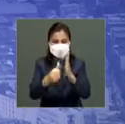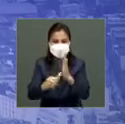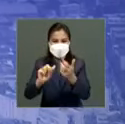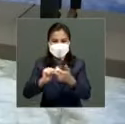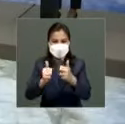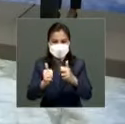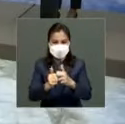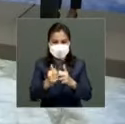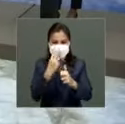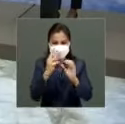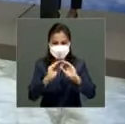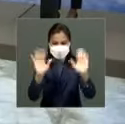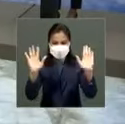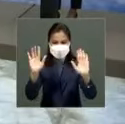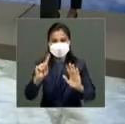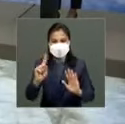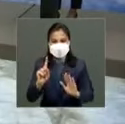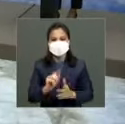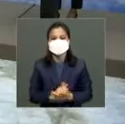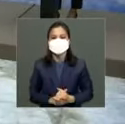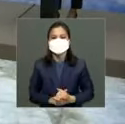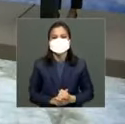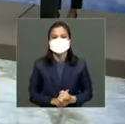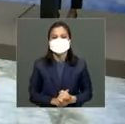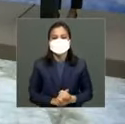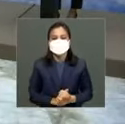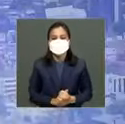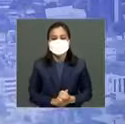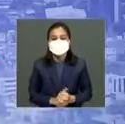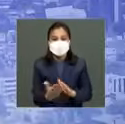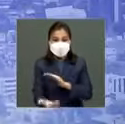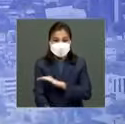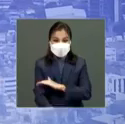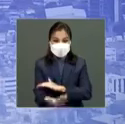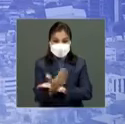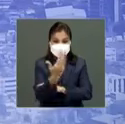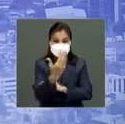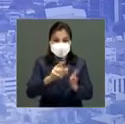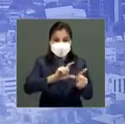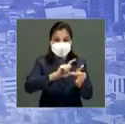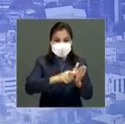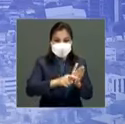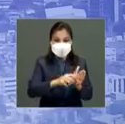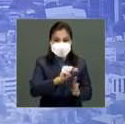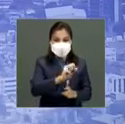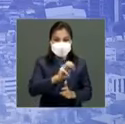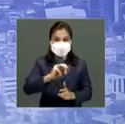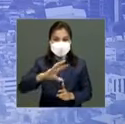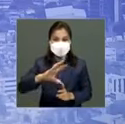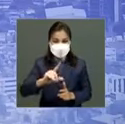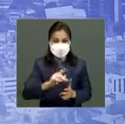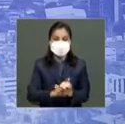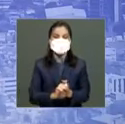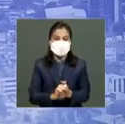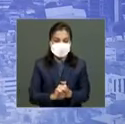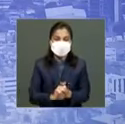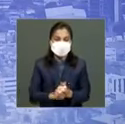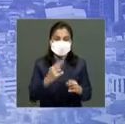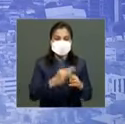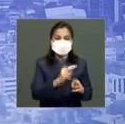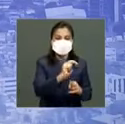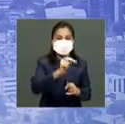เห็นภาพชัดเจนนะคะ ครับผมนะตรงนี้เมื่อเช้านี้ท่านเลขาสมช.นะครับท่านพลเอกณัฐพลนาคพา